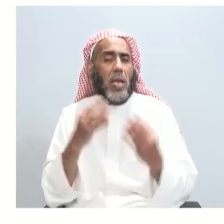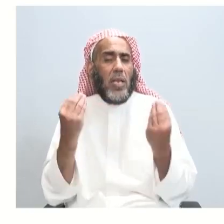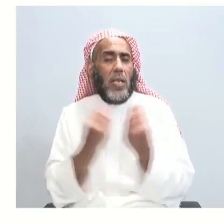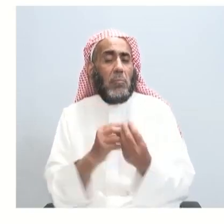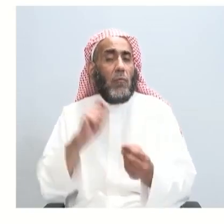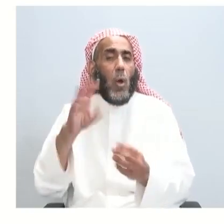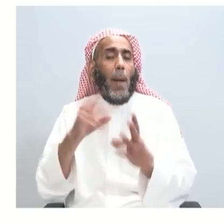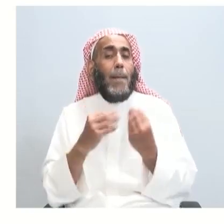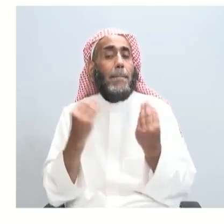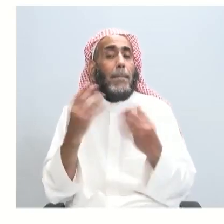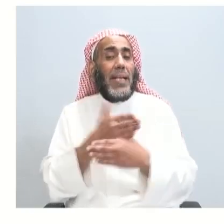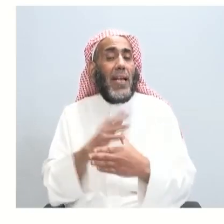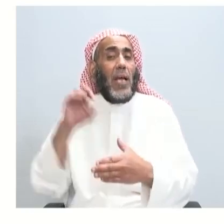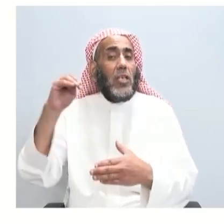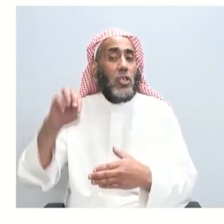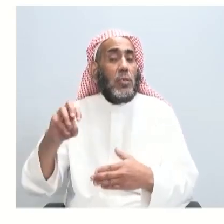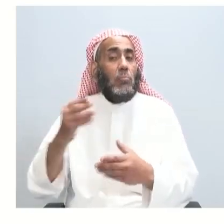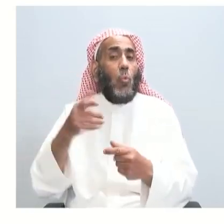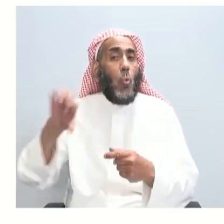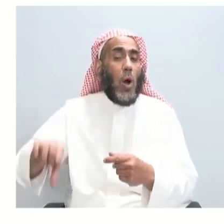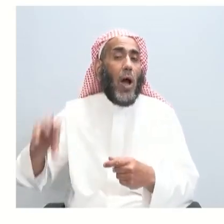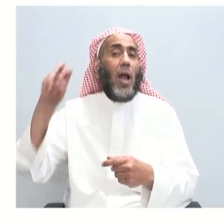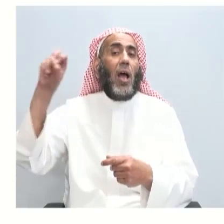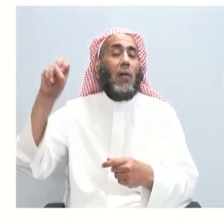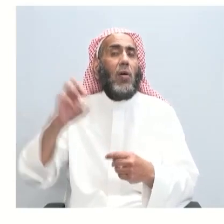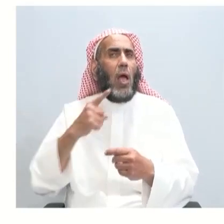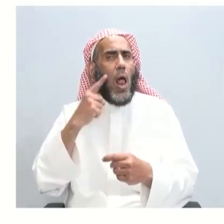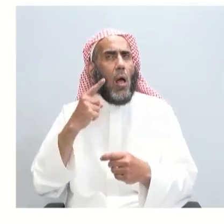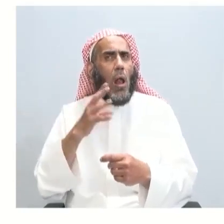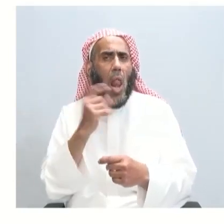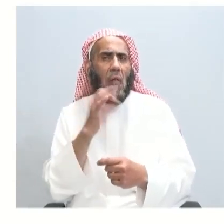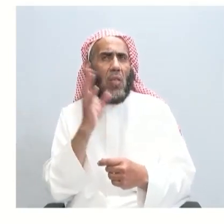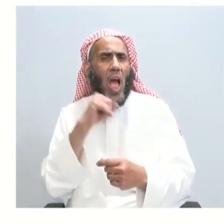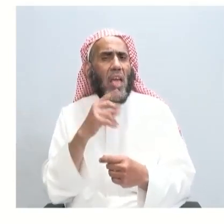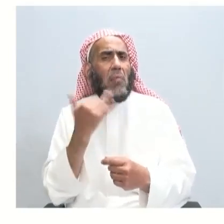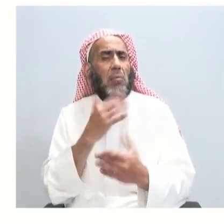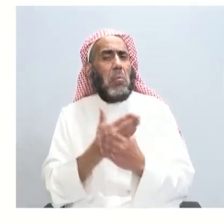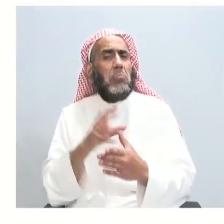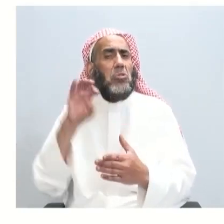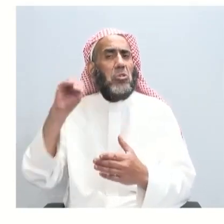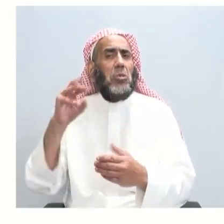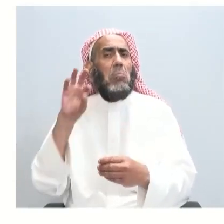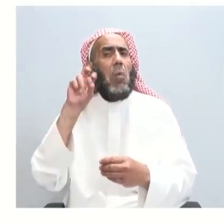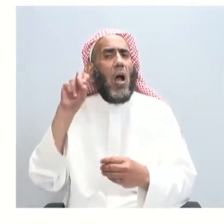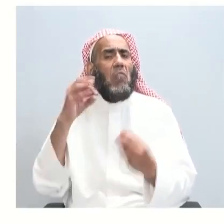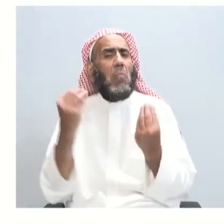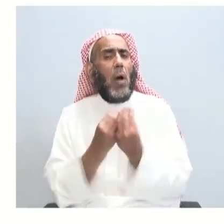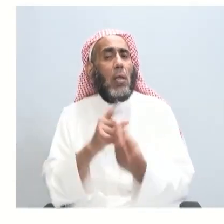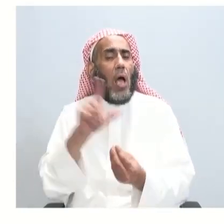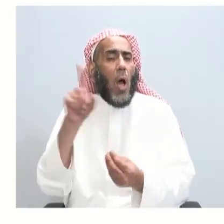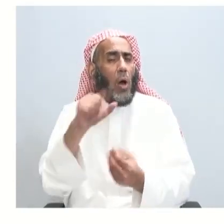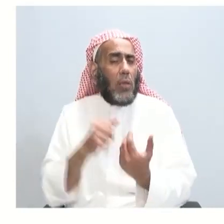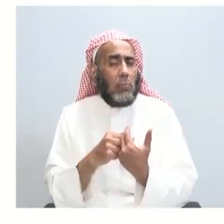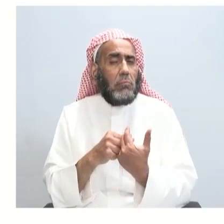اصوله بين الجيم والقاف هذه علامه من علامات ان يكون لفظ غير عربي صحيح ام